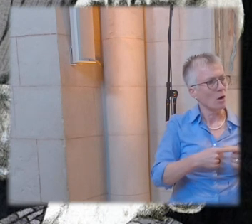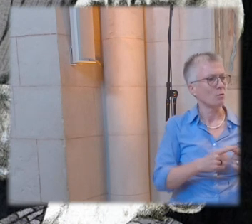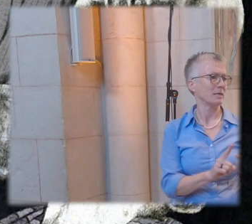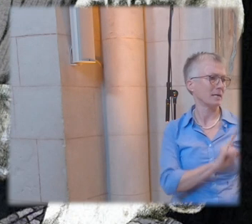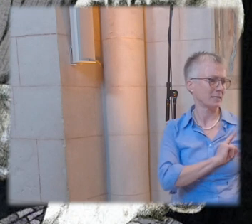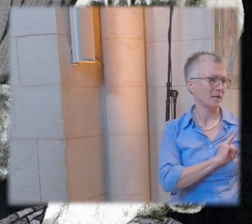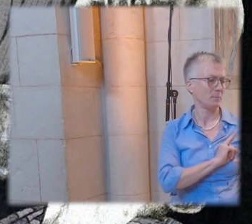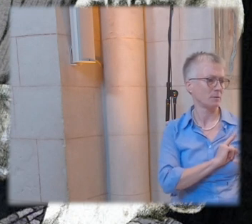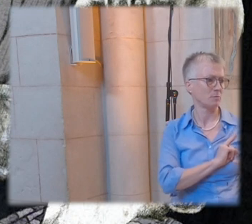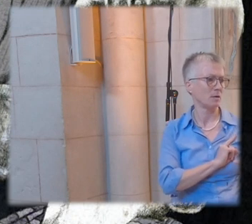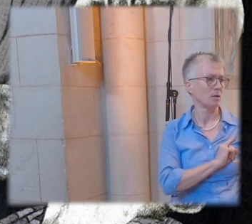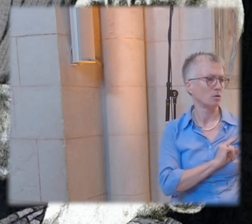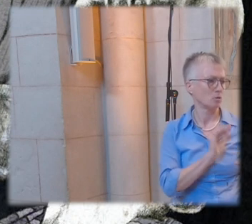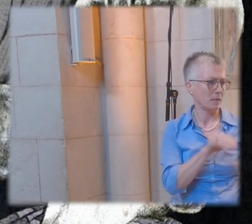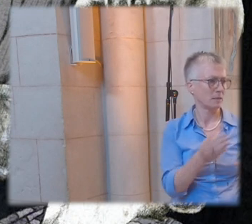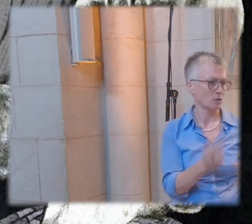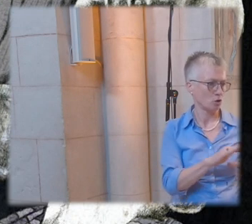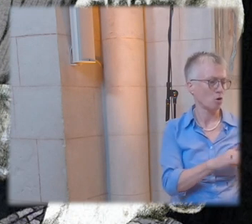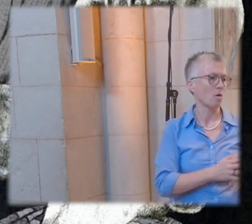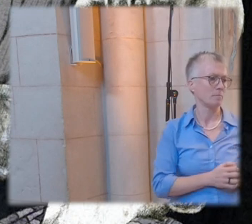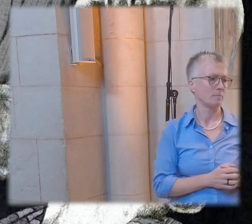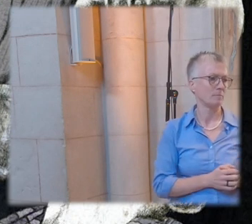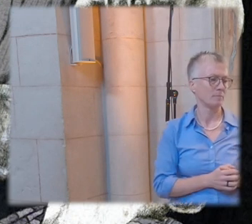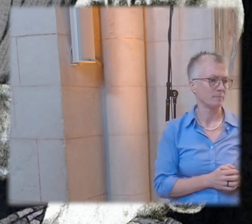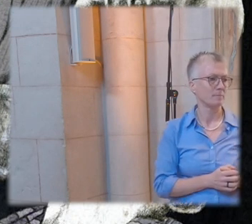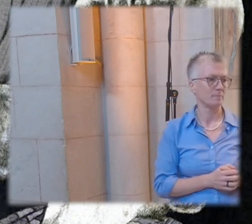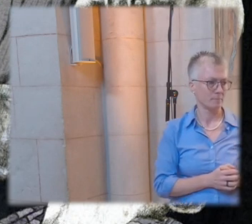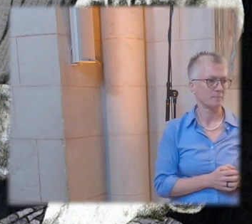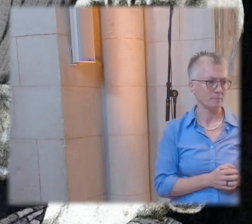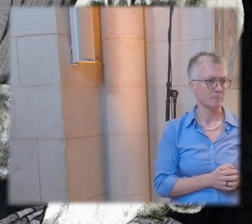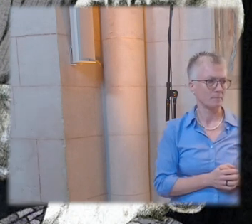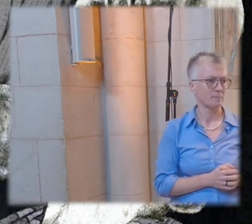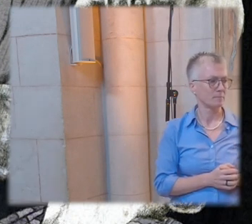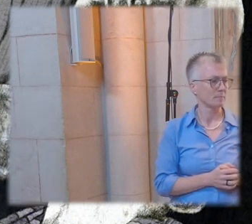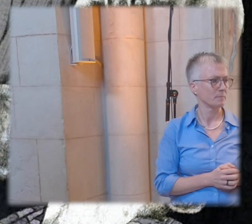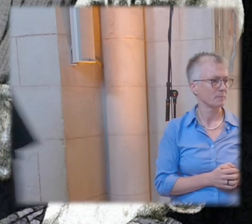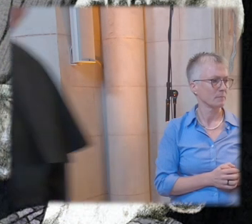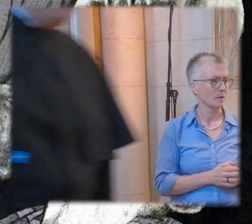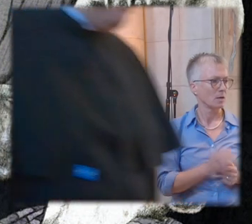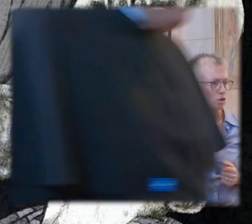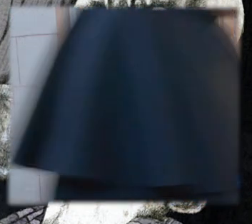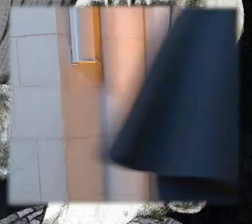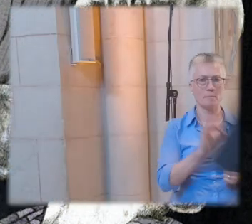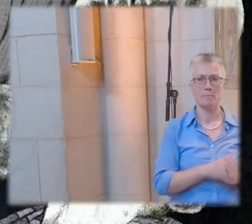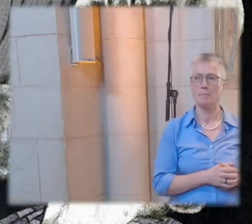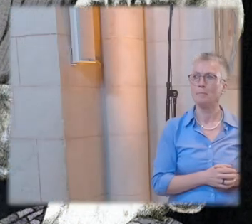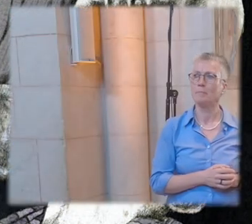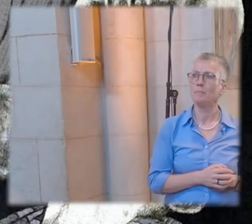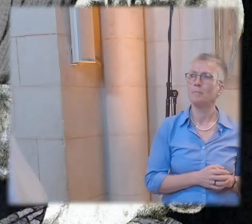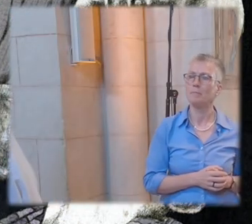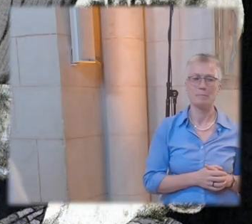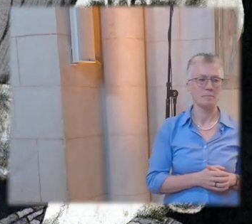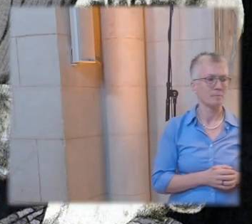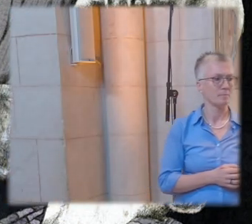Auf der Lagerseite, wo ich arbeite, ist eine Epidemie ausgebrochen. Und damit sie nicht weiter um sich greift, sind wir